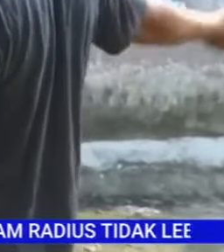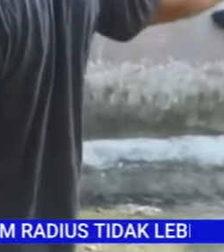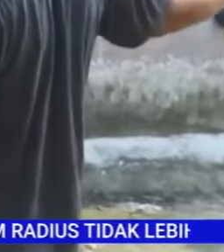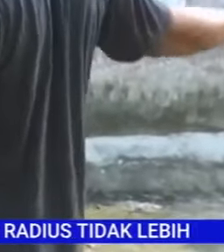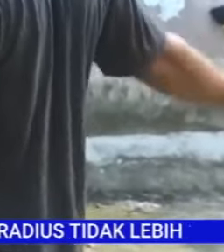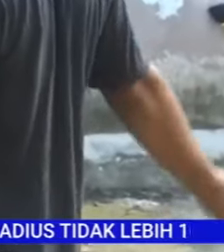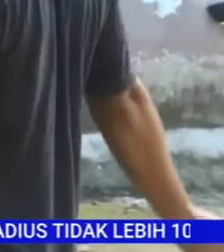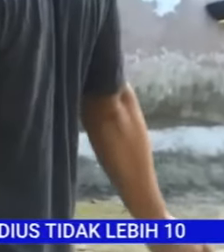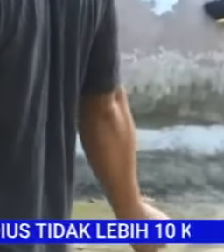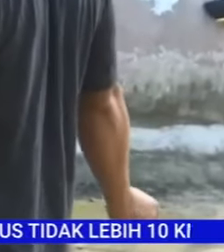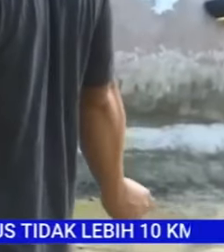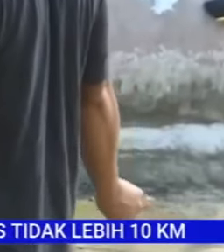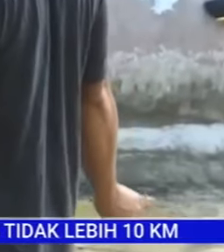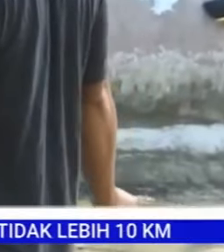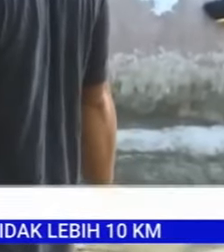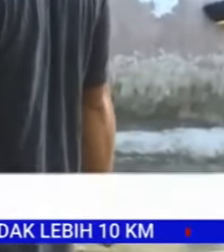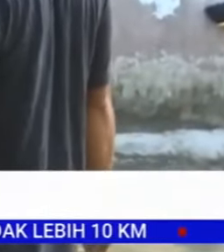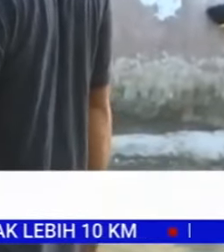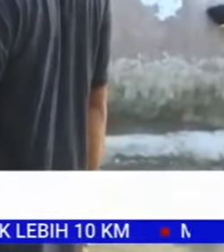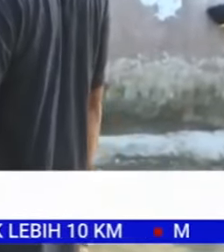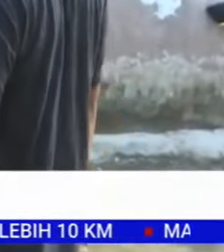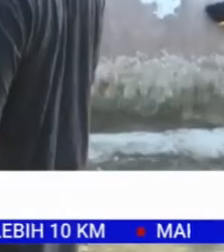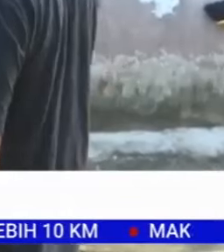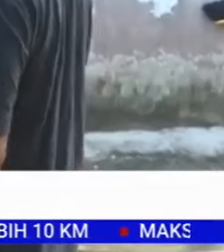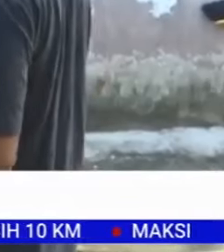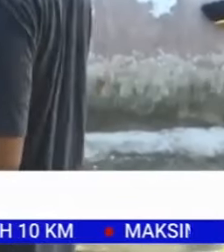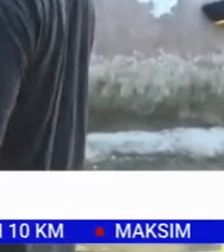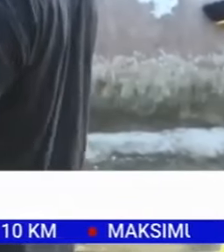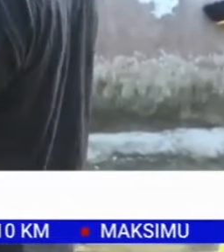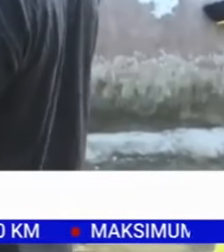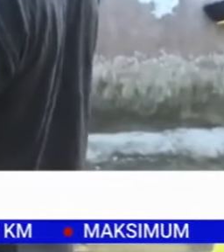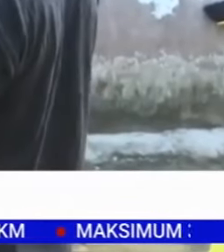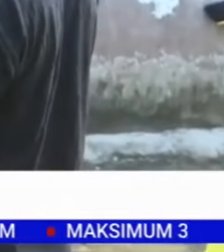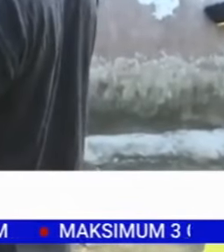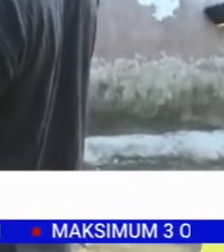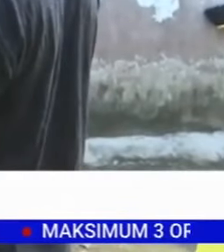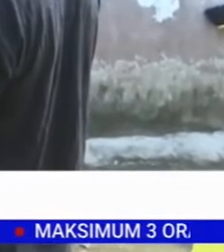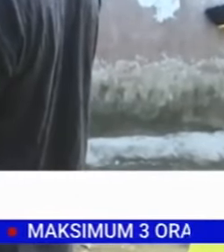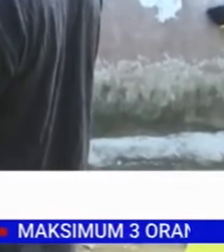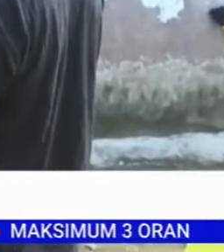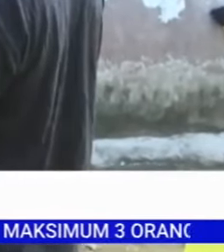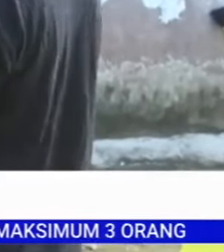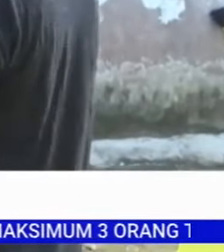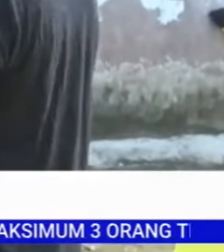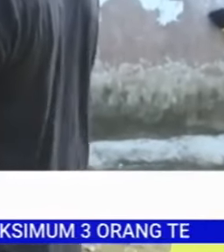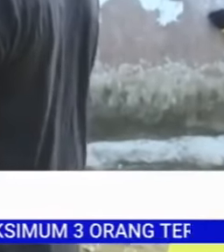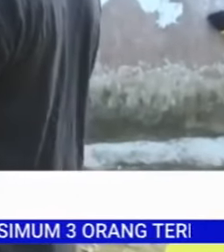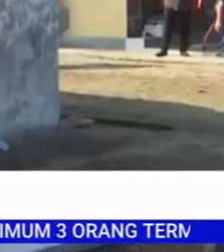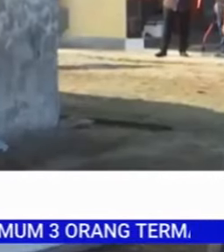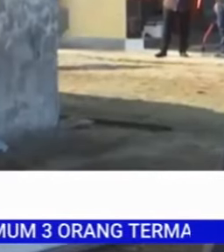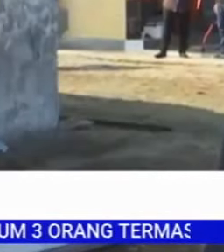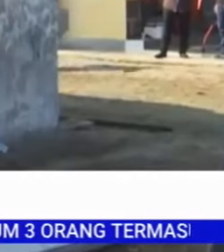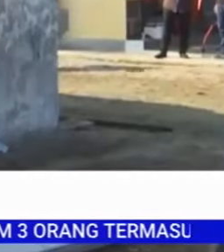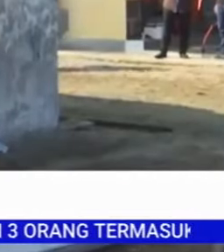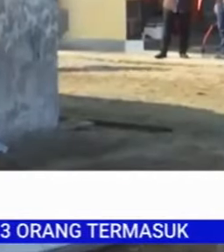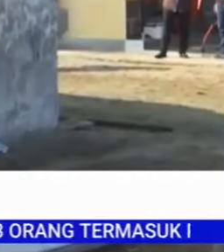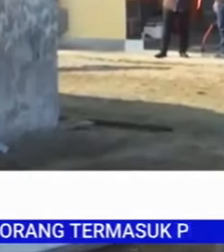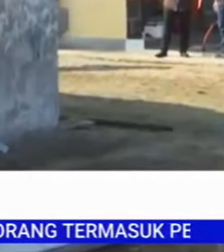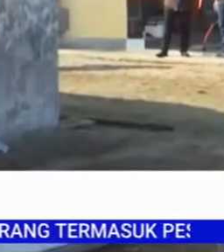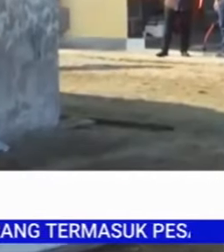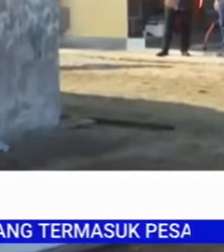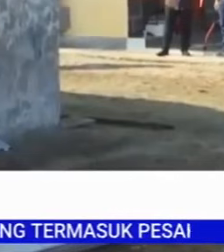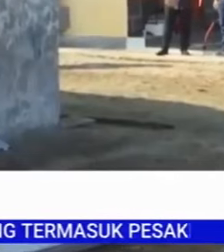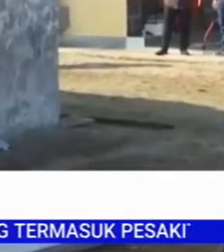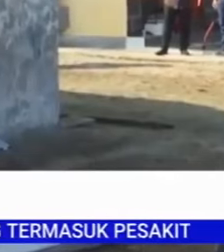macam mana contohnya macam pada hari ini kerusakan-kerusakan rumah yang kita anggaran tidak melebihi Pak ribu ha seorang asal sebuah